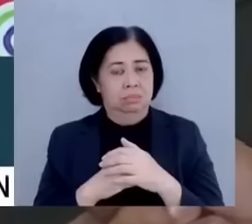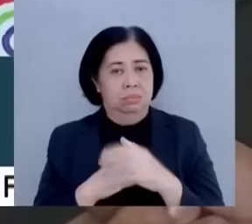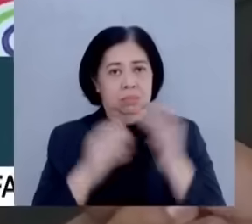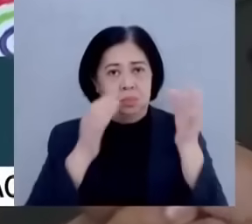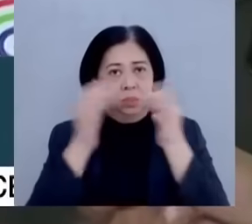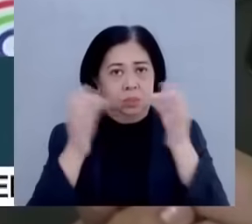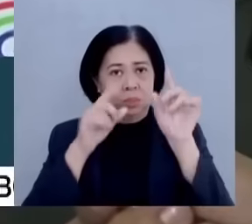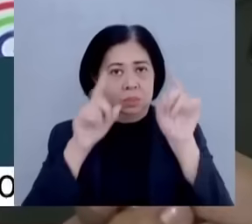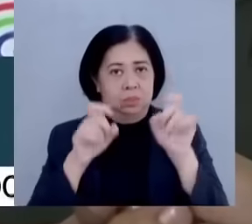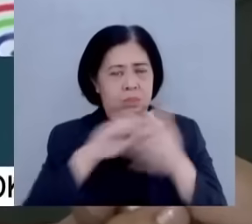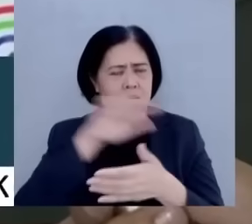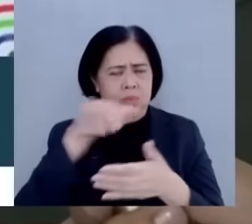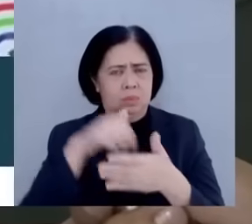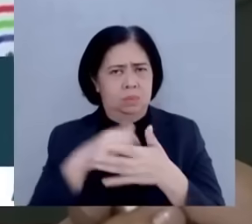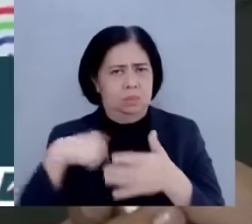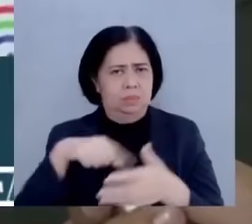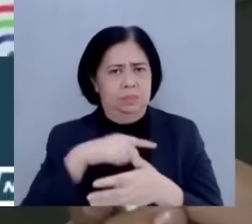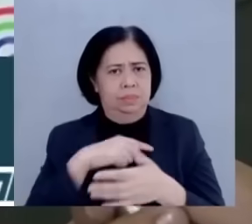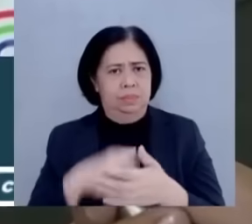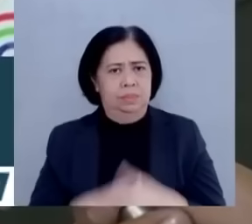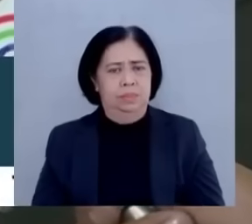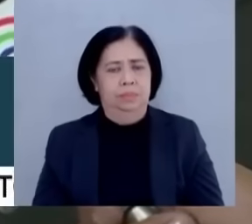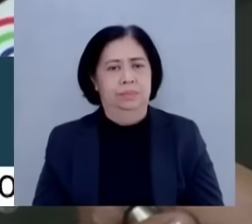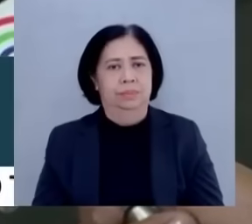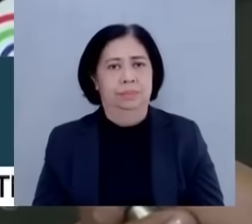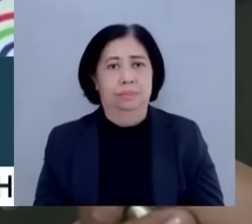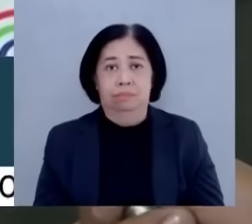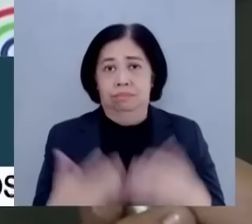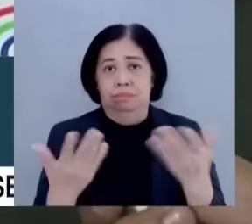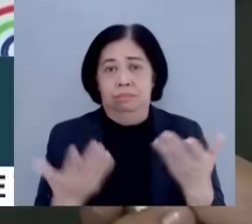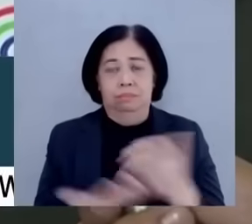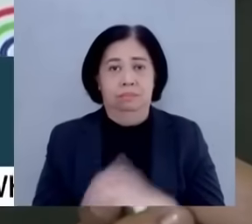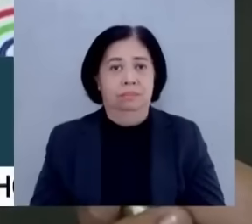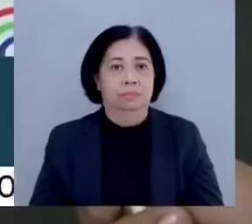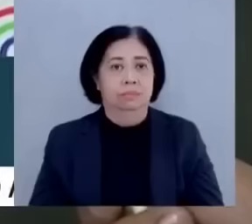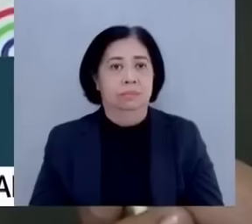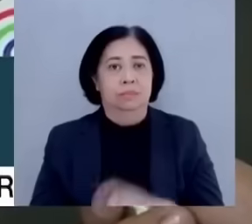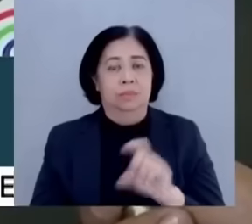kaming lahat. Diba? So,